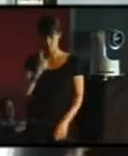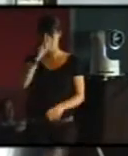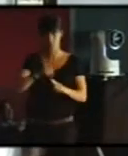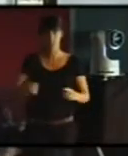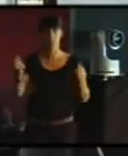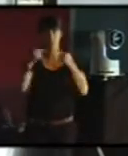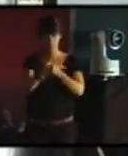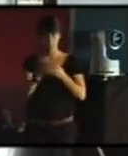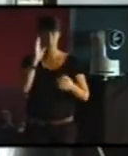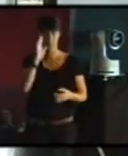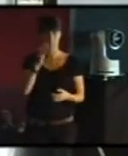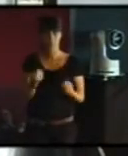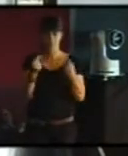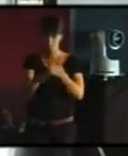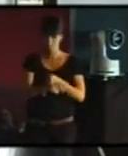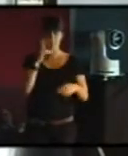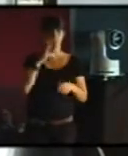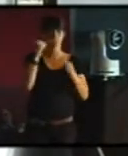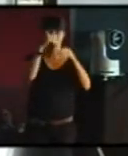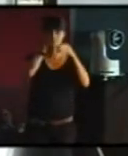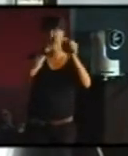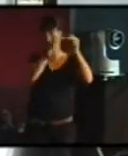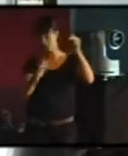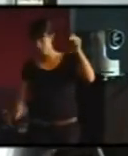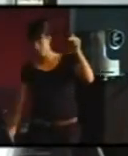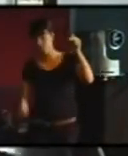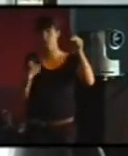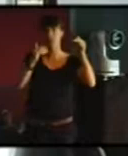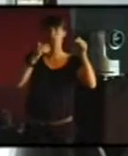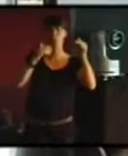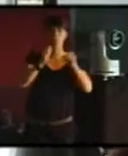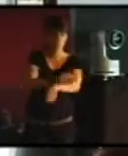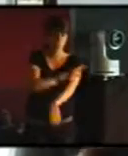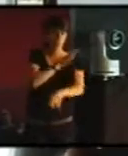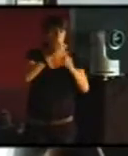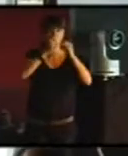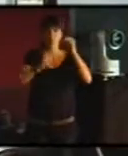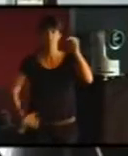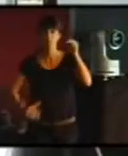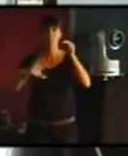dimensions, plein d'échelles. Il n'est pas fixe. Il est bon.